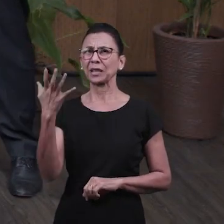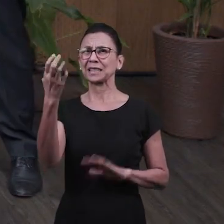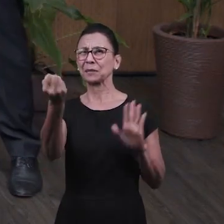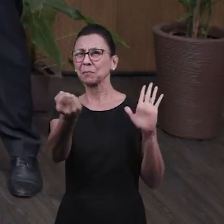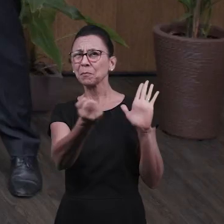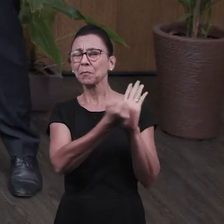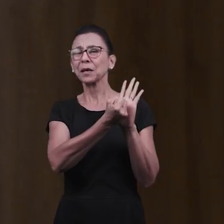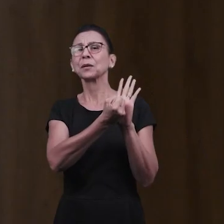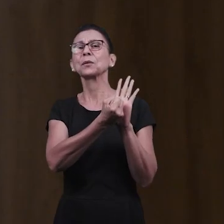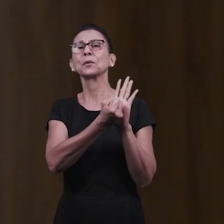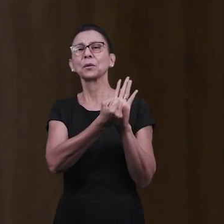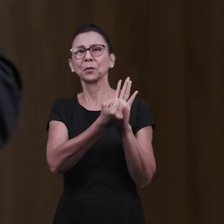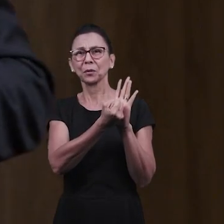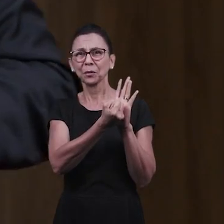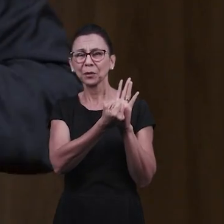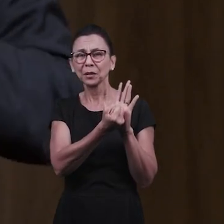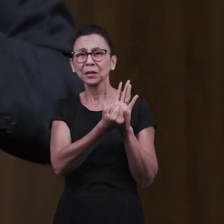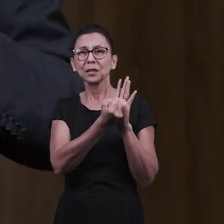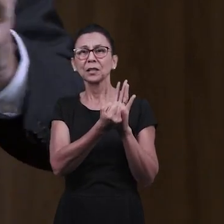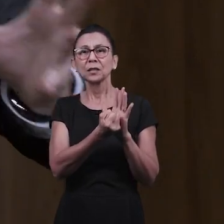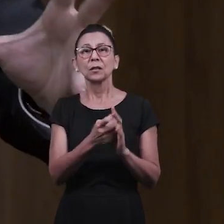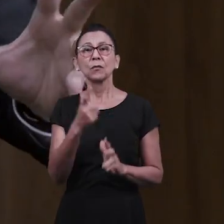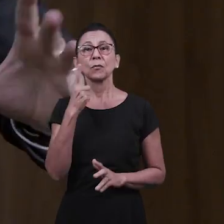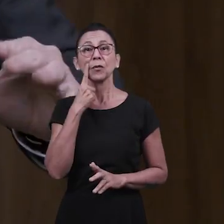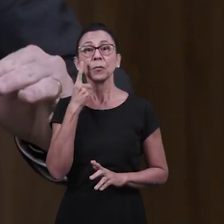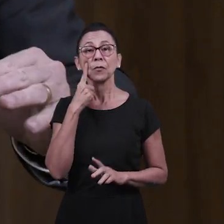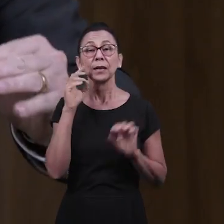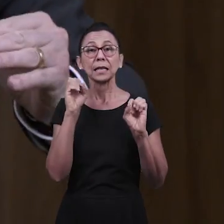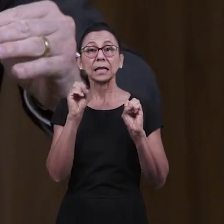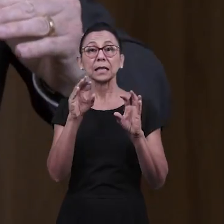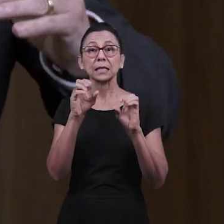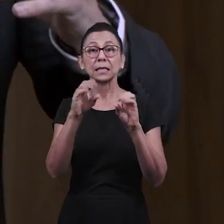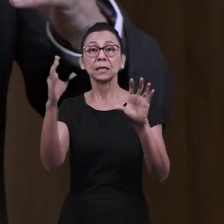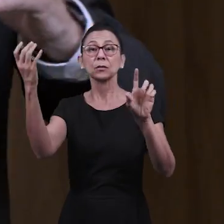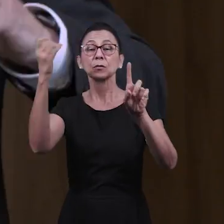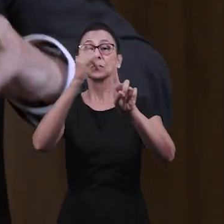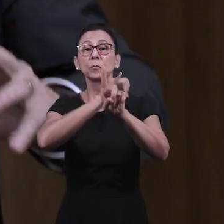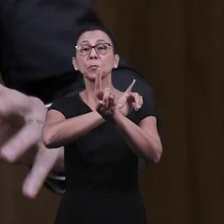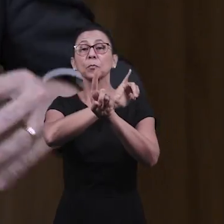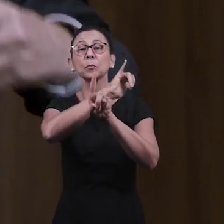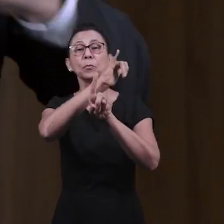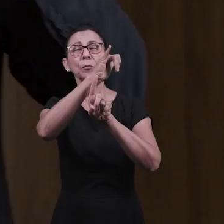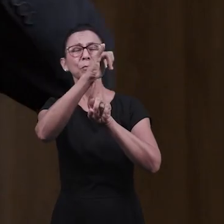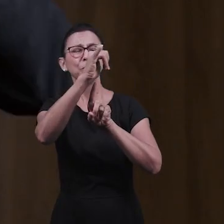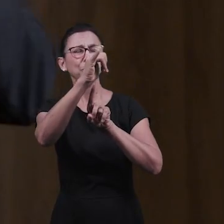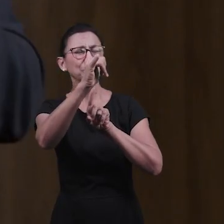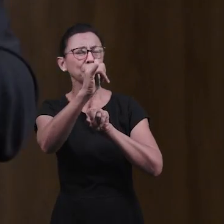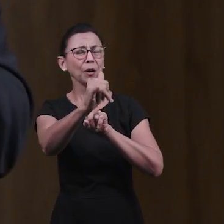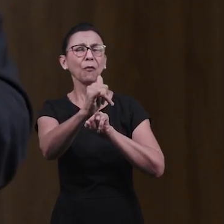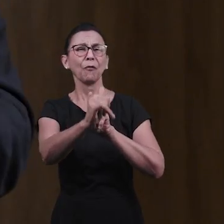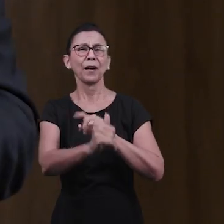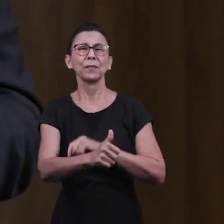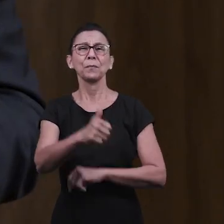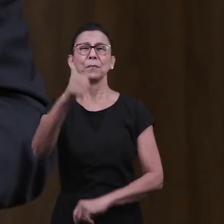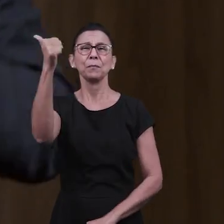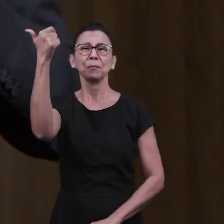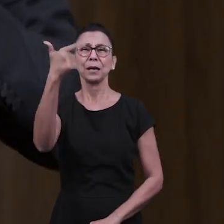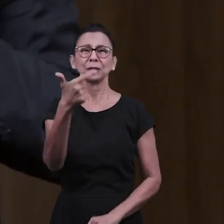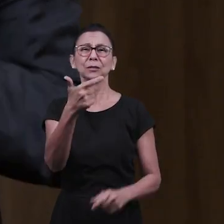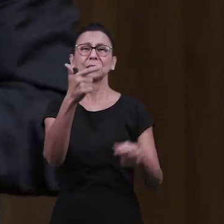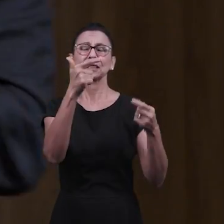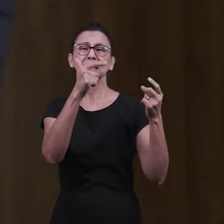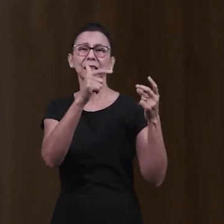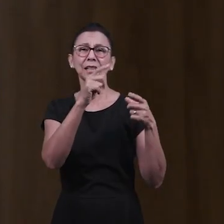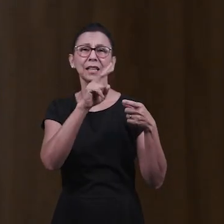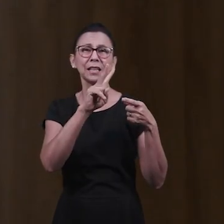et apporte, et ce qui est le plus important, des enseignements prophétiques, c'est-à-dire des enseignements